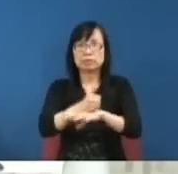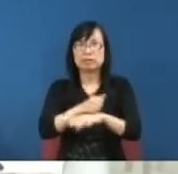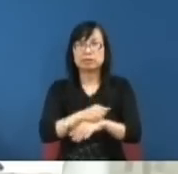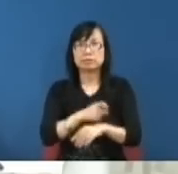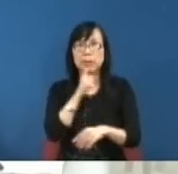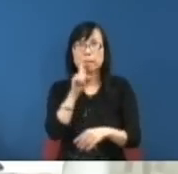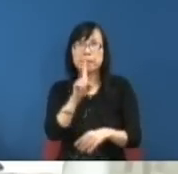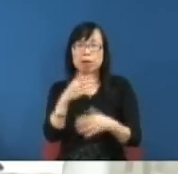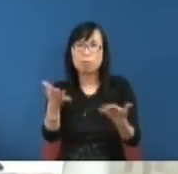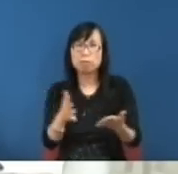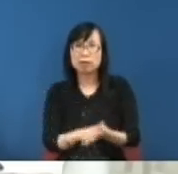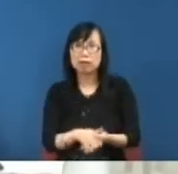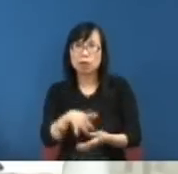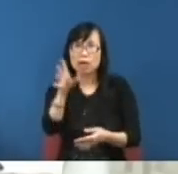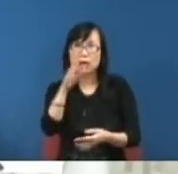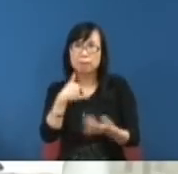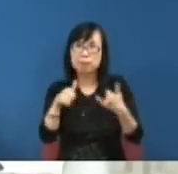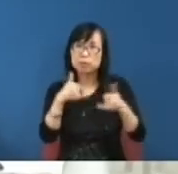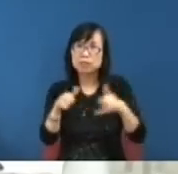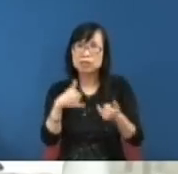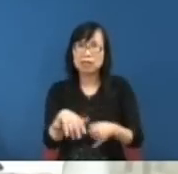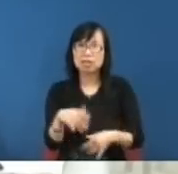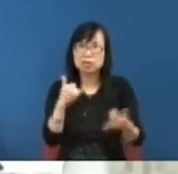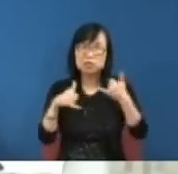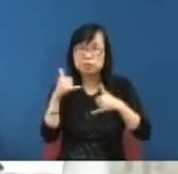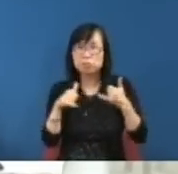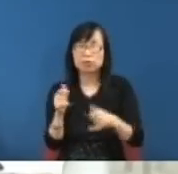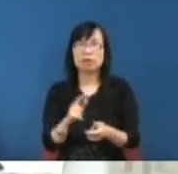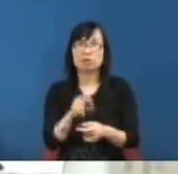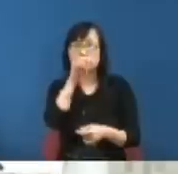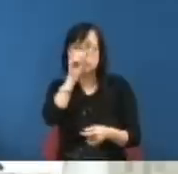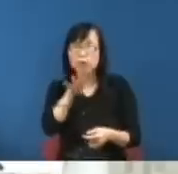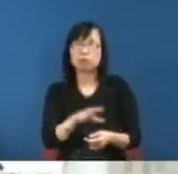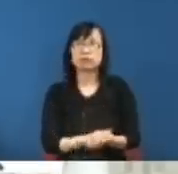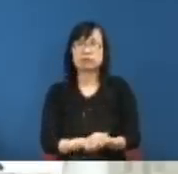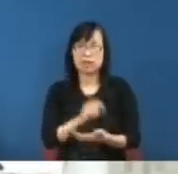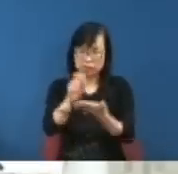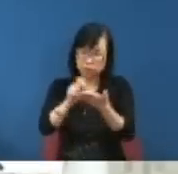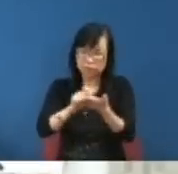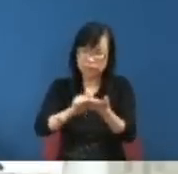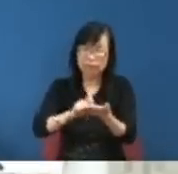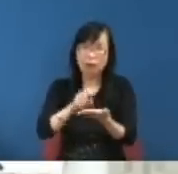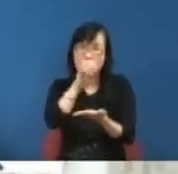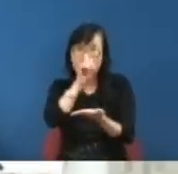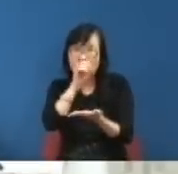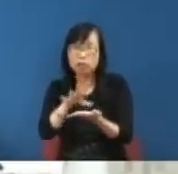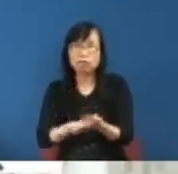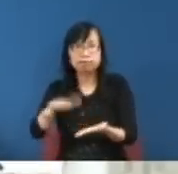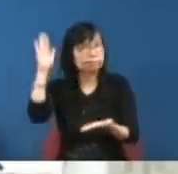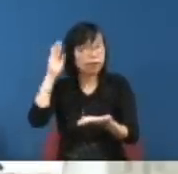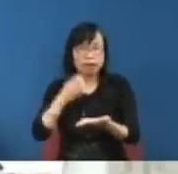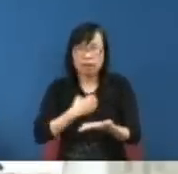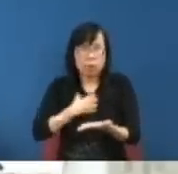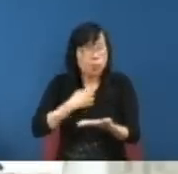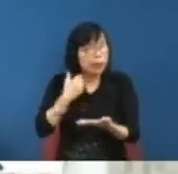你大家就知道係演員啊嘛。演員就係乜嘢？就是、演戲咧。咁所以佢講嘅嘢咧，如果你寫篇講詞俾佢咧，佢真係非常之感人